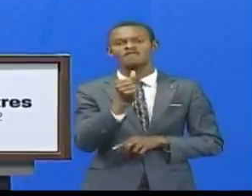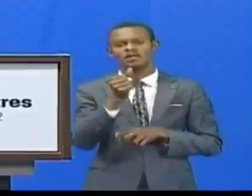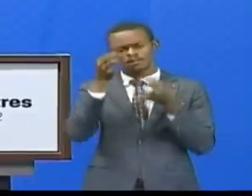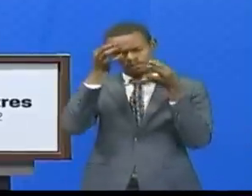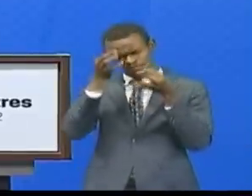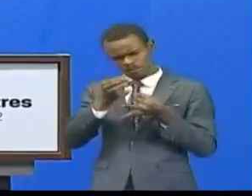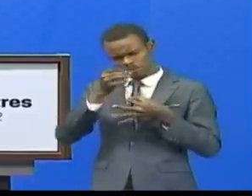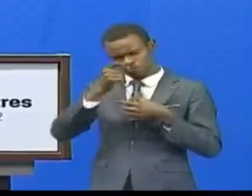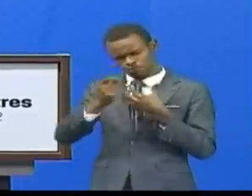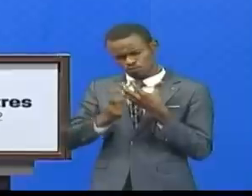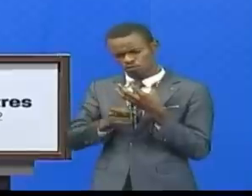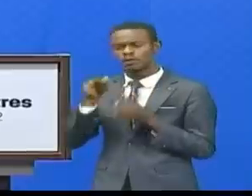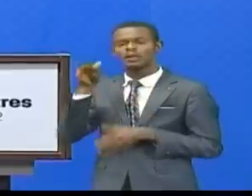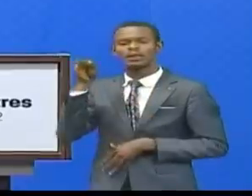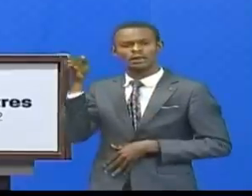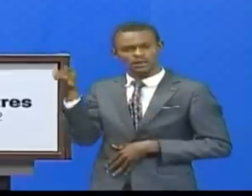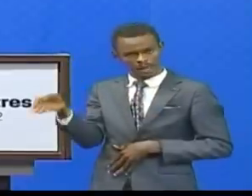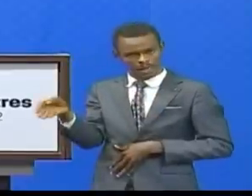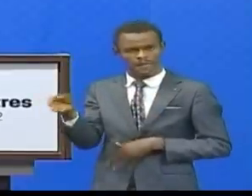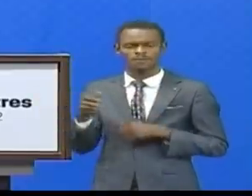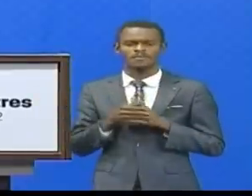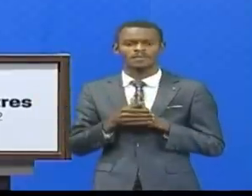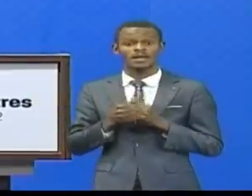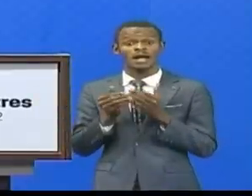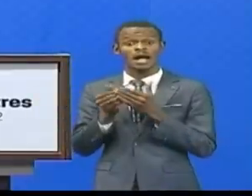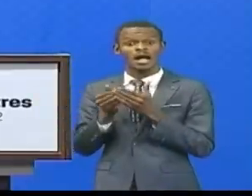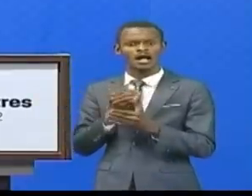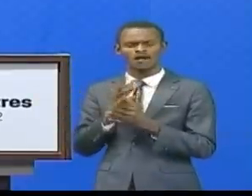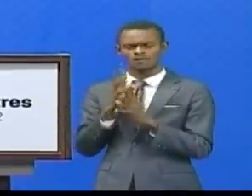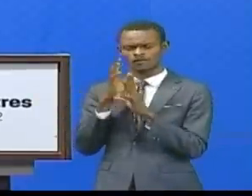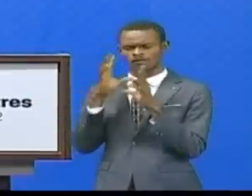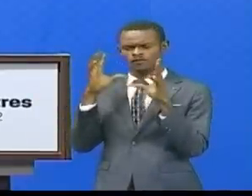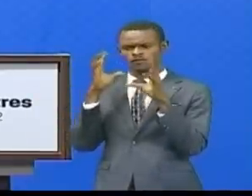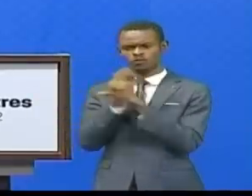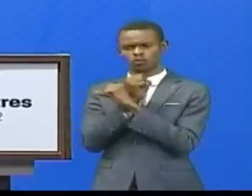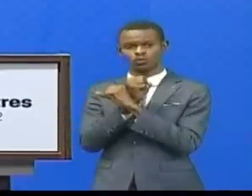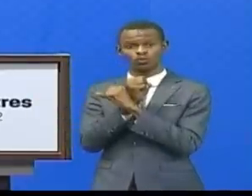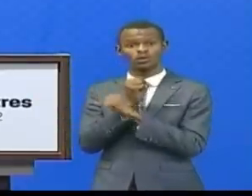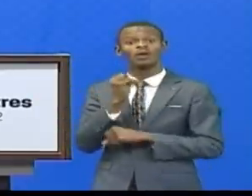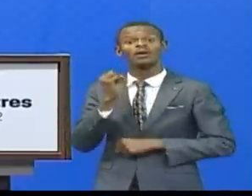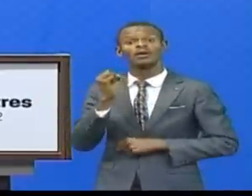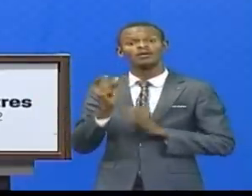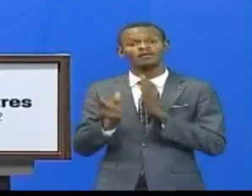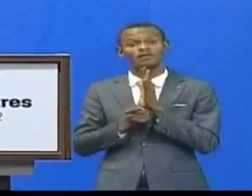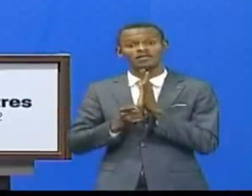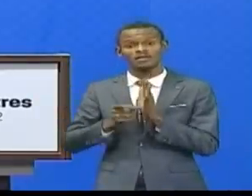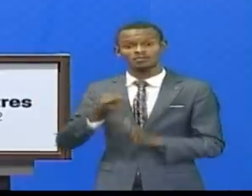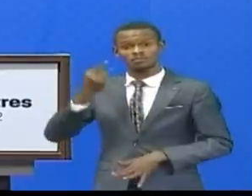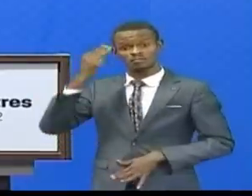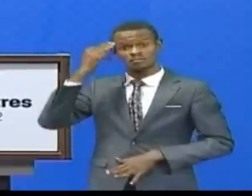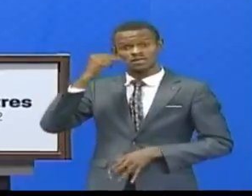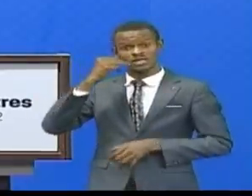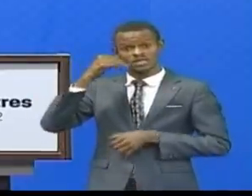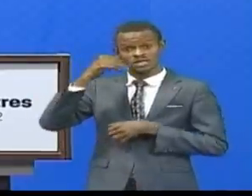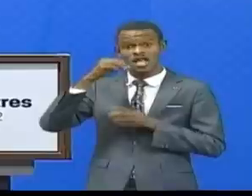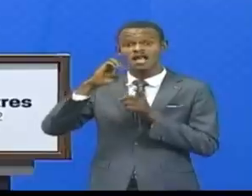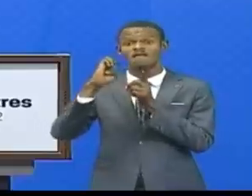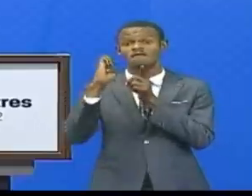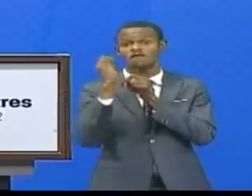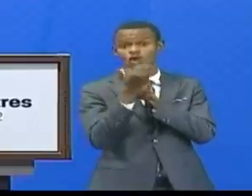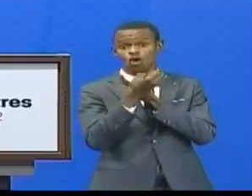Avant de conclure son intervention, la vice-première ministre, ministre de l'Environnement et Développement durable, a fait le